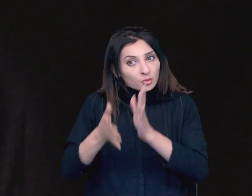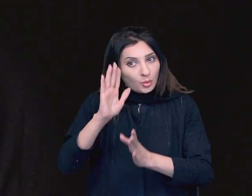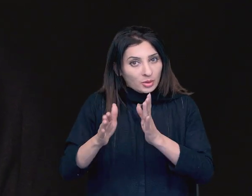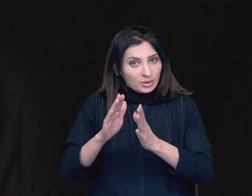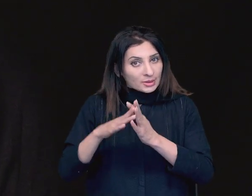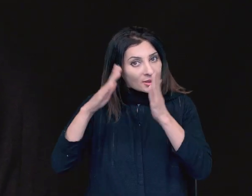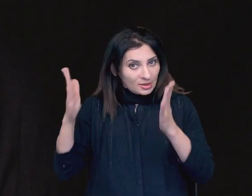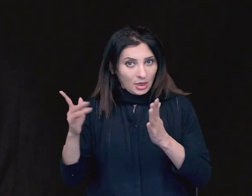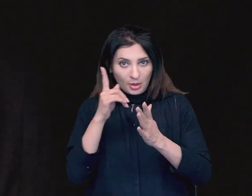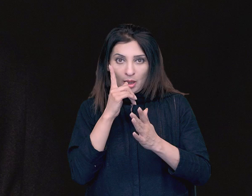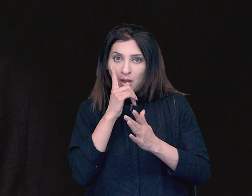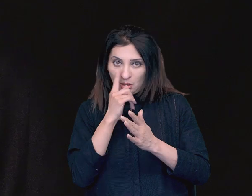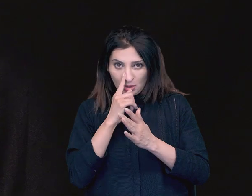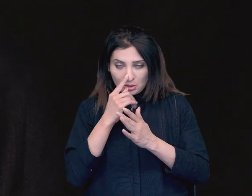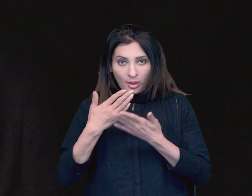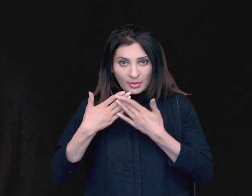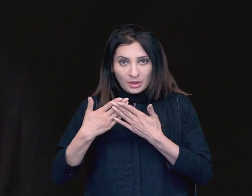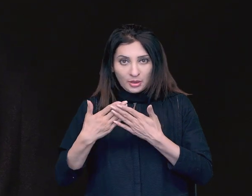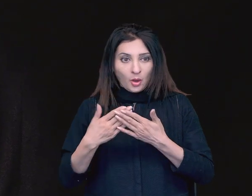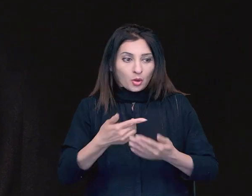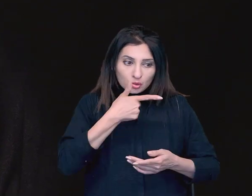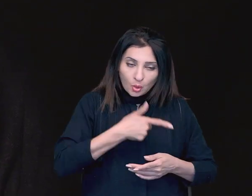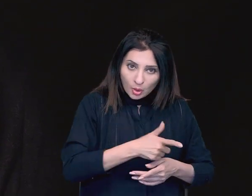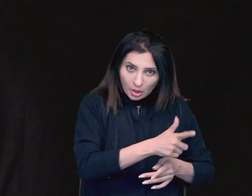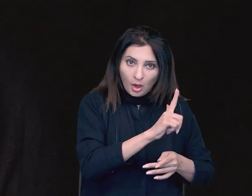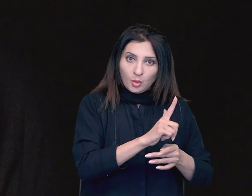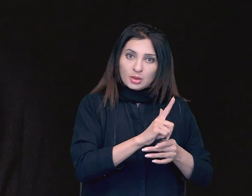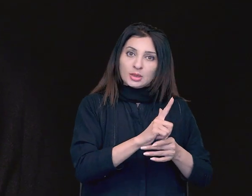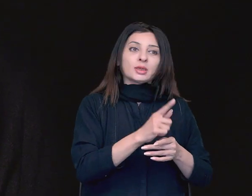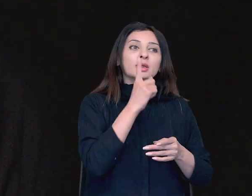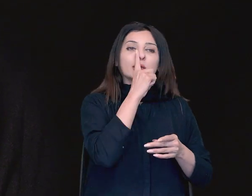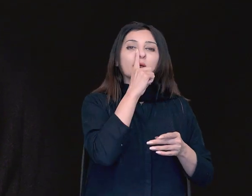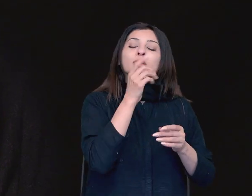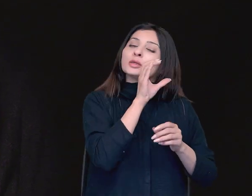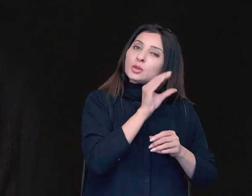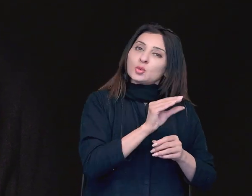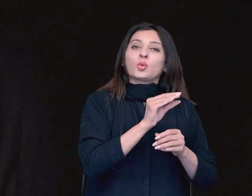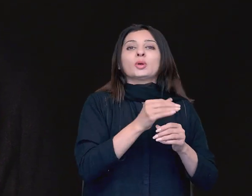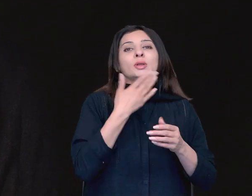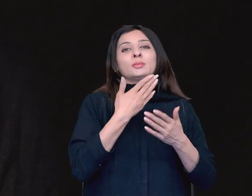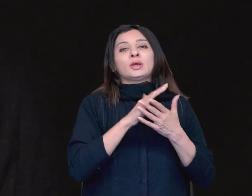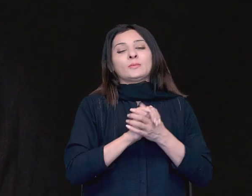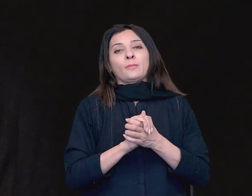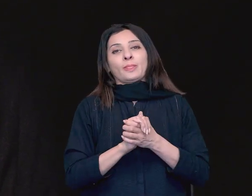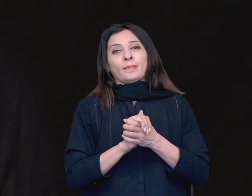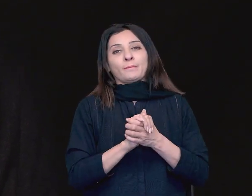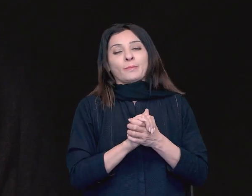हैं जो कि लड़कियां हैं जो रूरल जगह से हैं। जब आपके मुआशरे